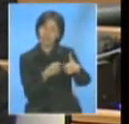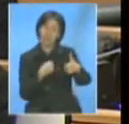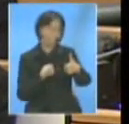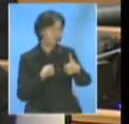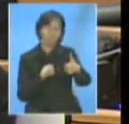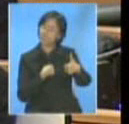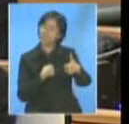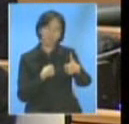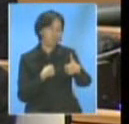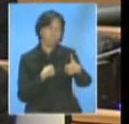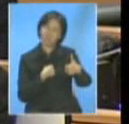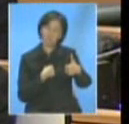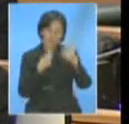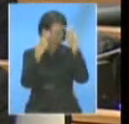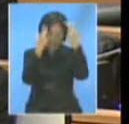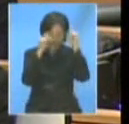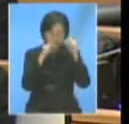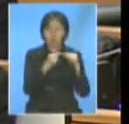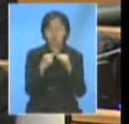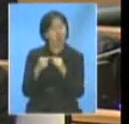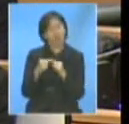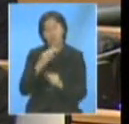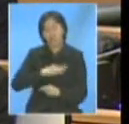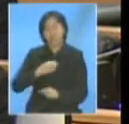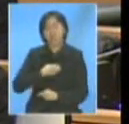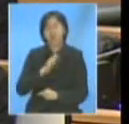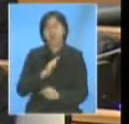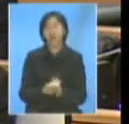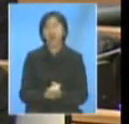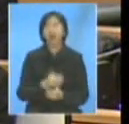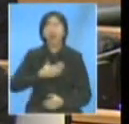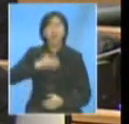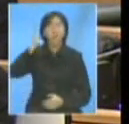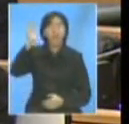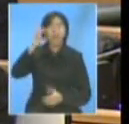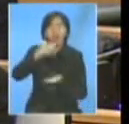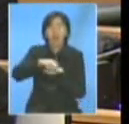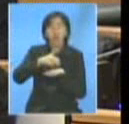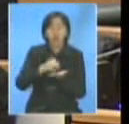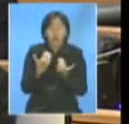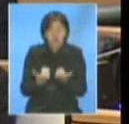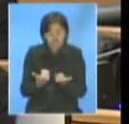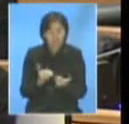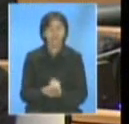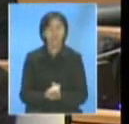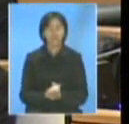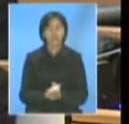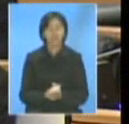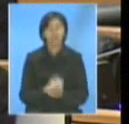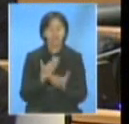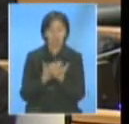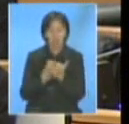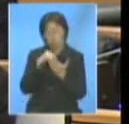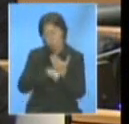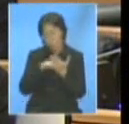ไว้วางใจให้เป็นนายกรัฐมนตรีได้ผมถึงต้องอภิปรายว่าวันนี้ในการทุจริตยังมโหฬารเป็นประวั